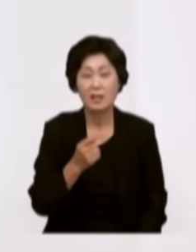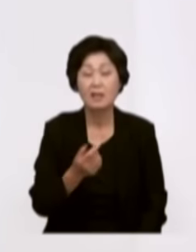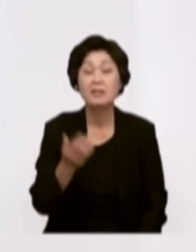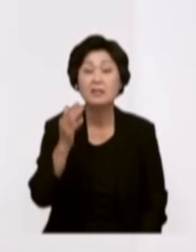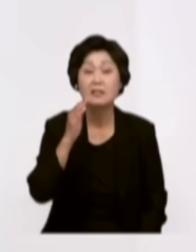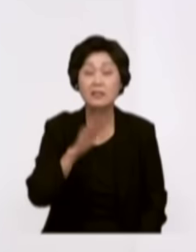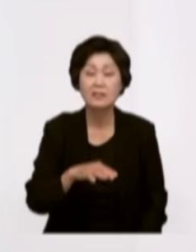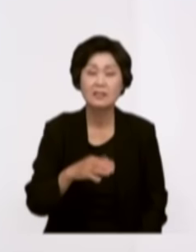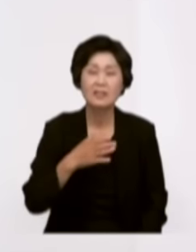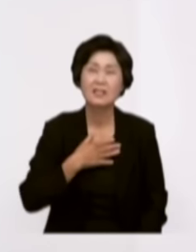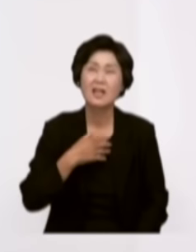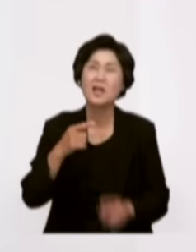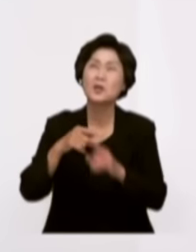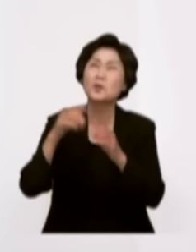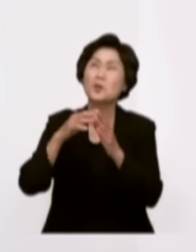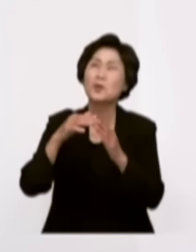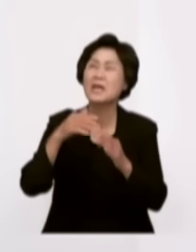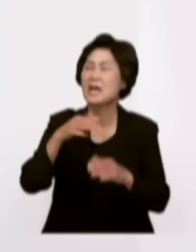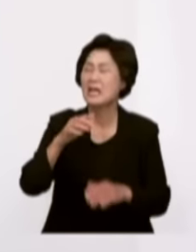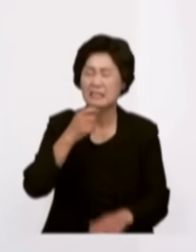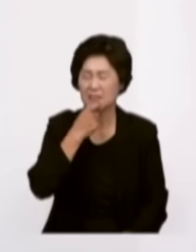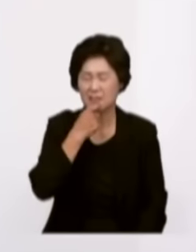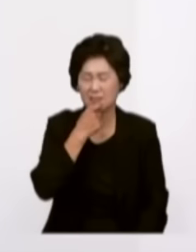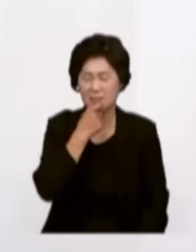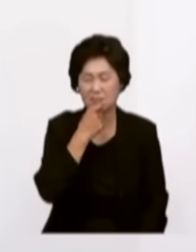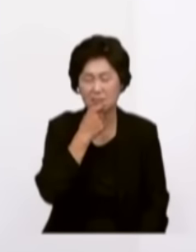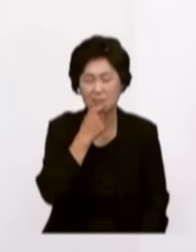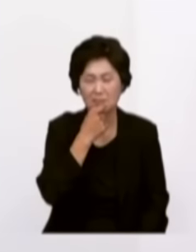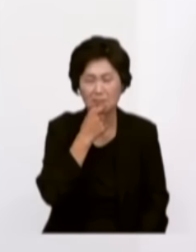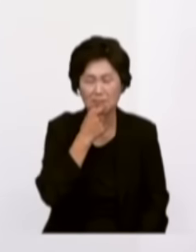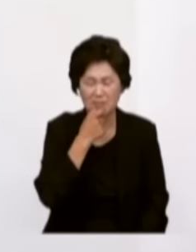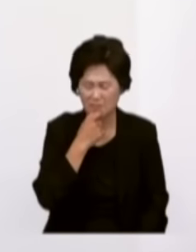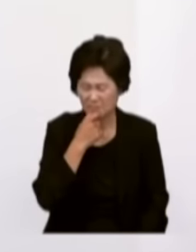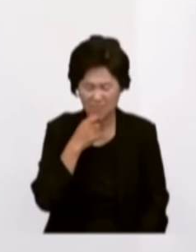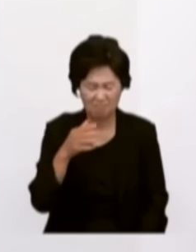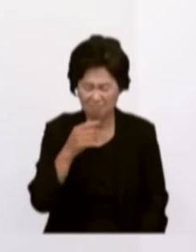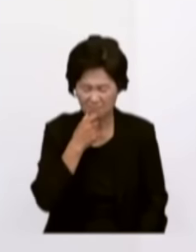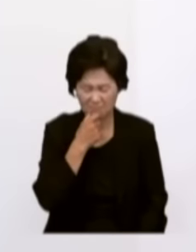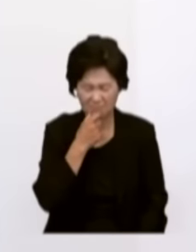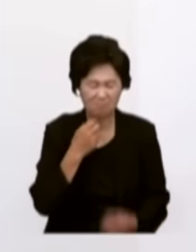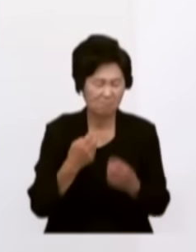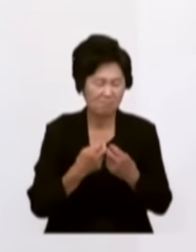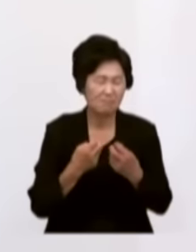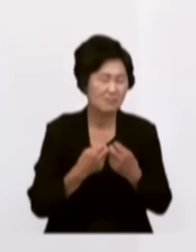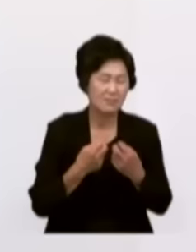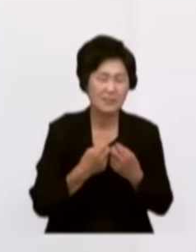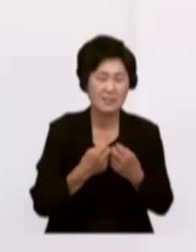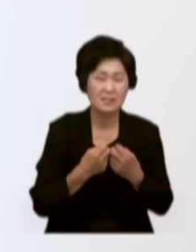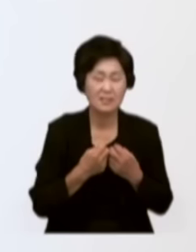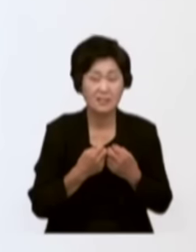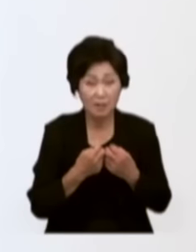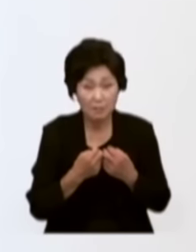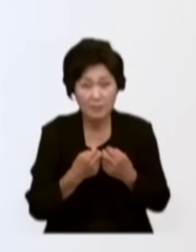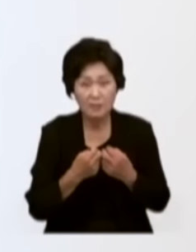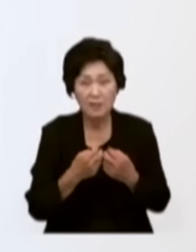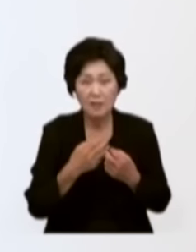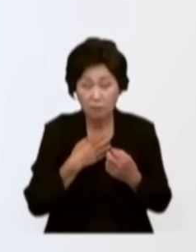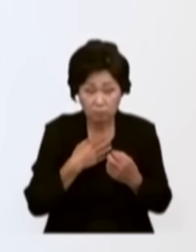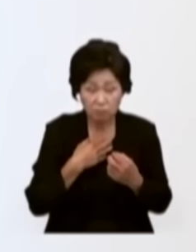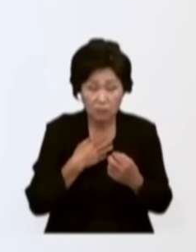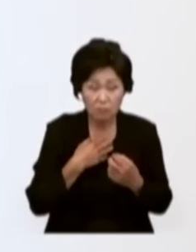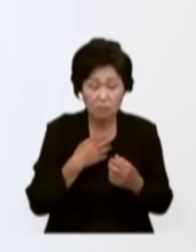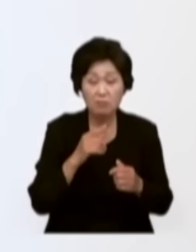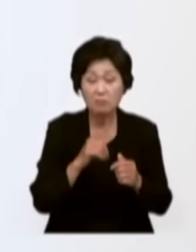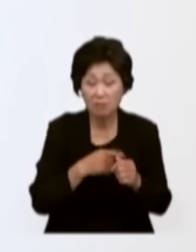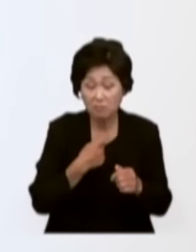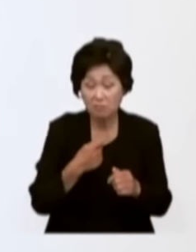교회를 그냥 이렇게 가기 싫다. 그러면 교회를 그냥 저도 모르게 가서 진짜 가기 싫은데 어떻게 해요? 가야 되느냐 그냥 그렇게도 보면 저도 모르게 또 갈